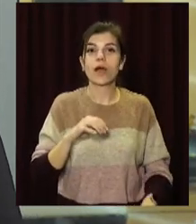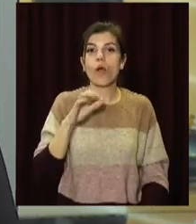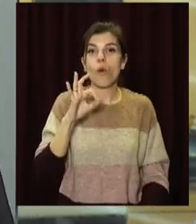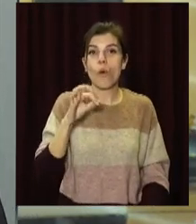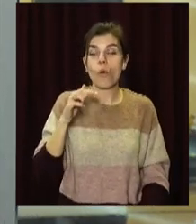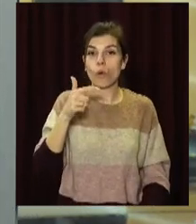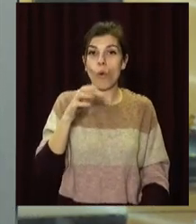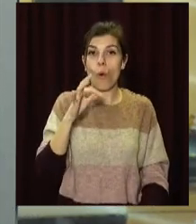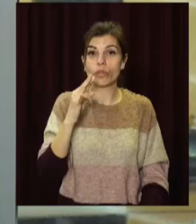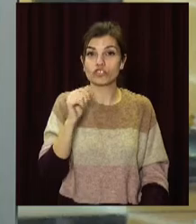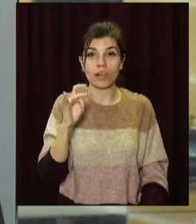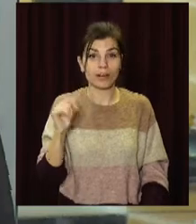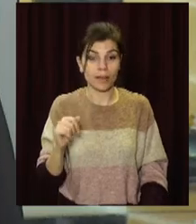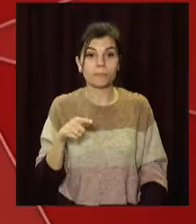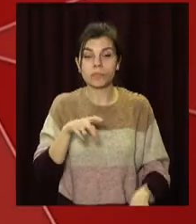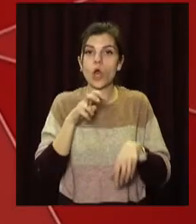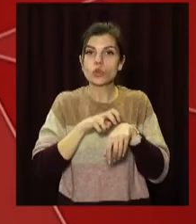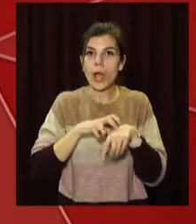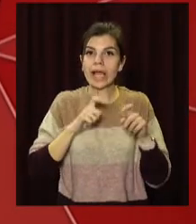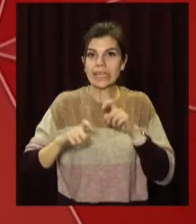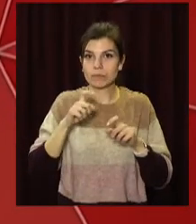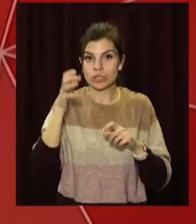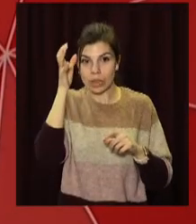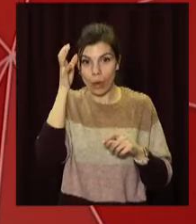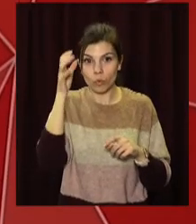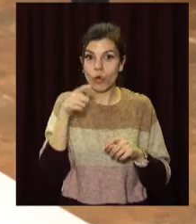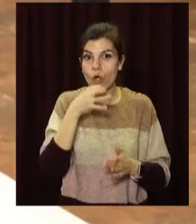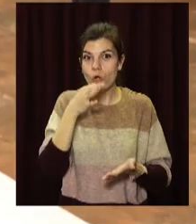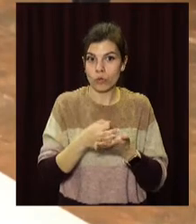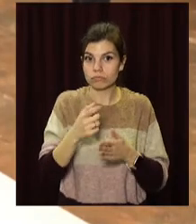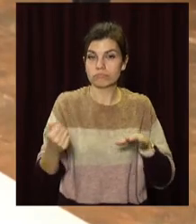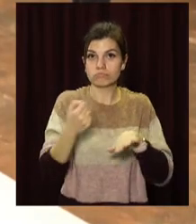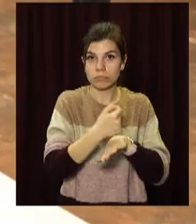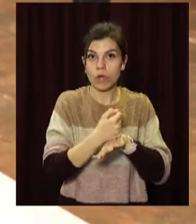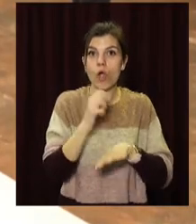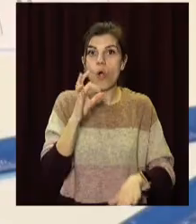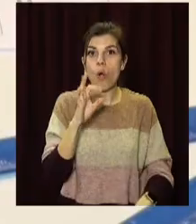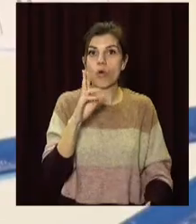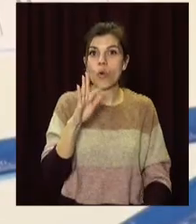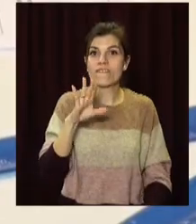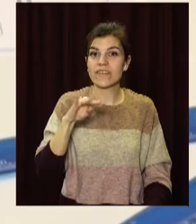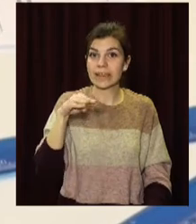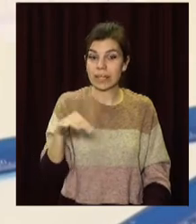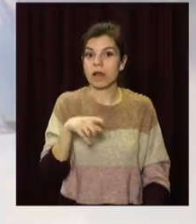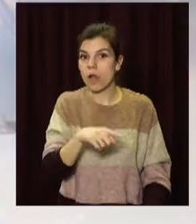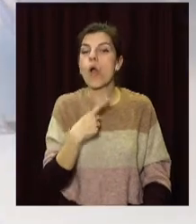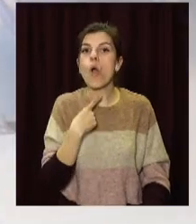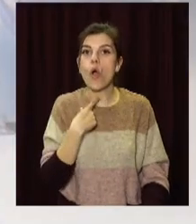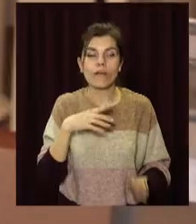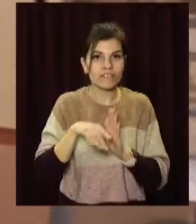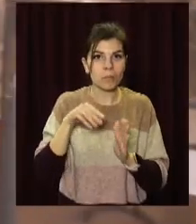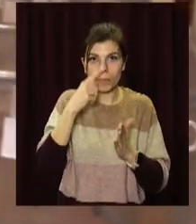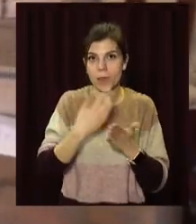нового ректора. Ним став доктор хімічних наук та проректор з наукової роботи Сергій Оковитий. За нього віддали свої голоси